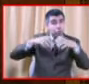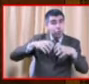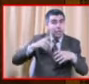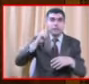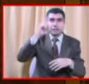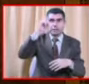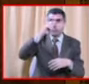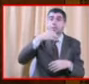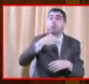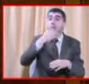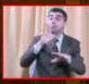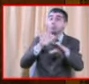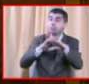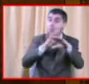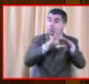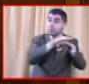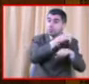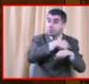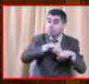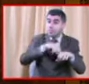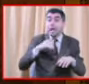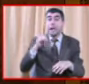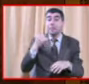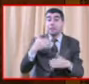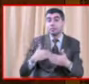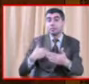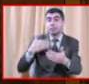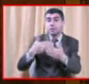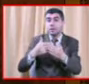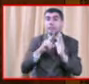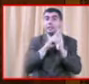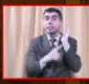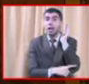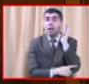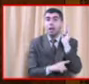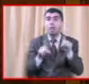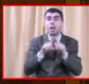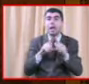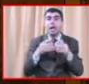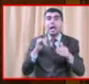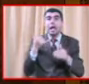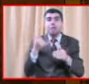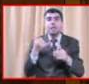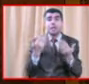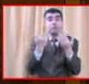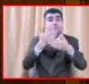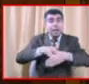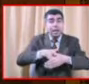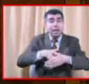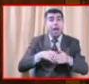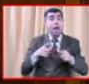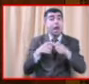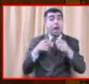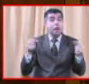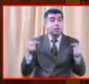جدا، ابتداء من الخميس كيقولوا في الليل، من الخميس في الليل حتى نهار الأحد إن شاء الله